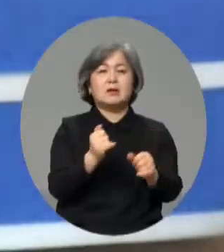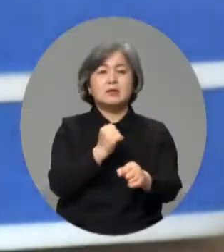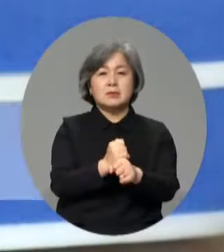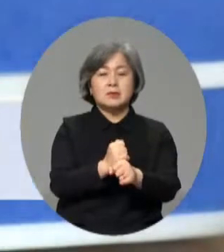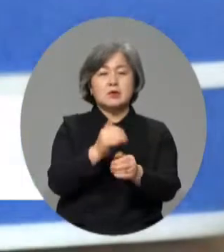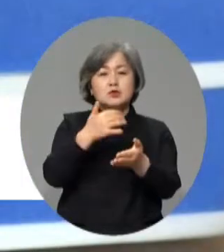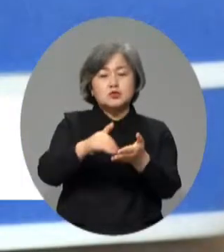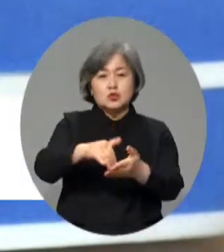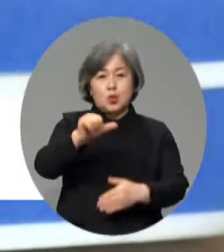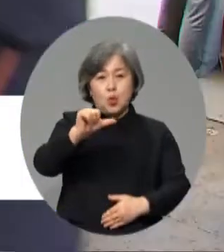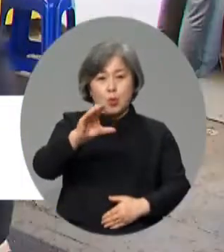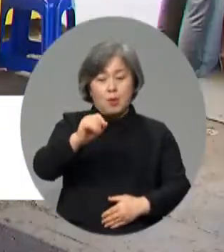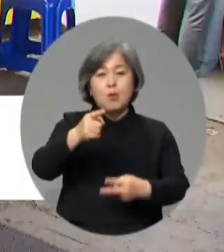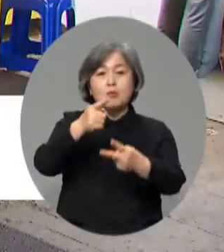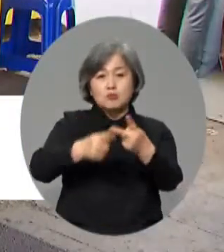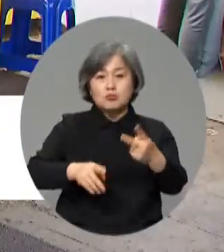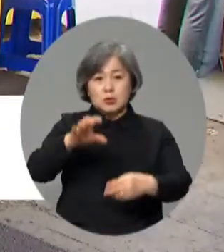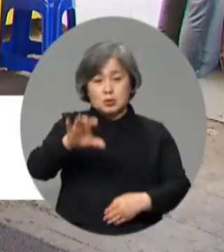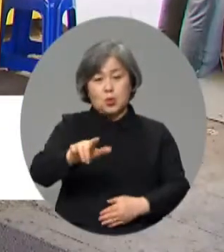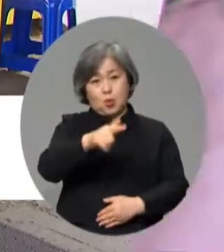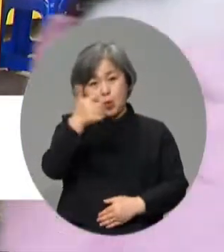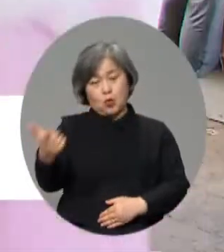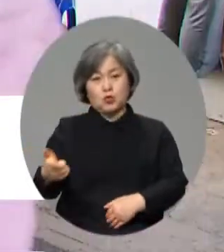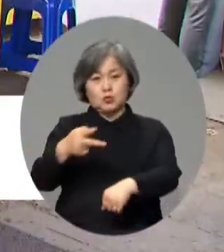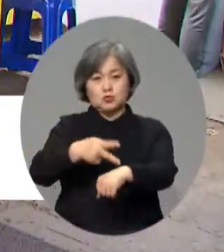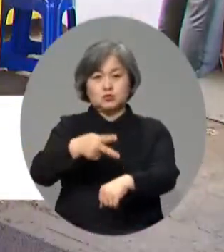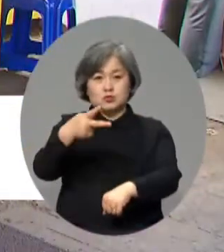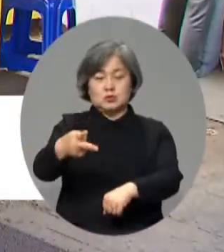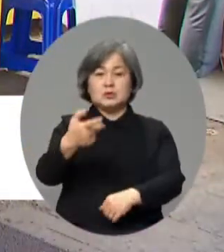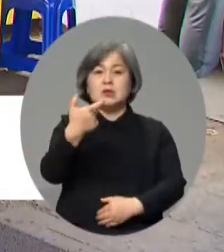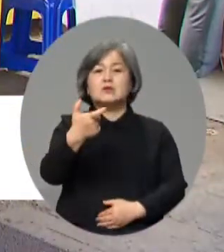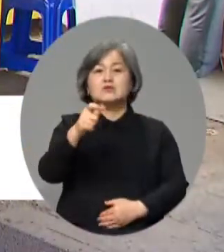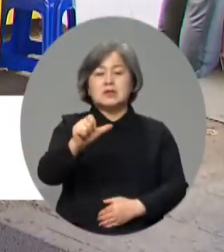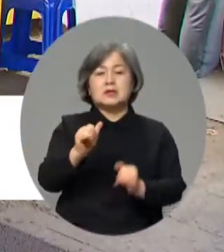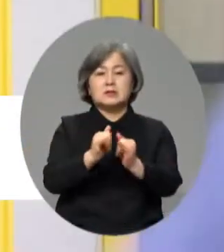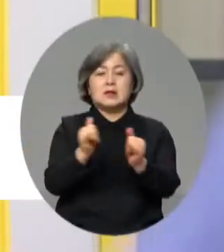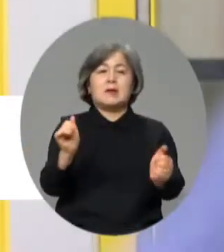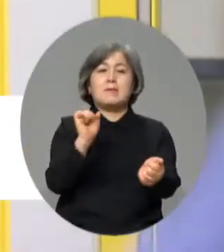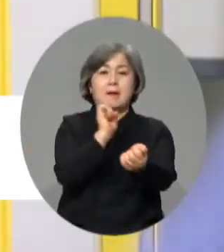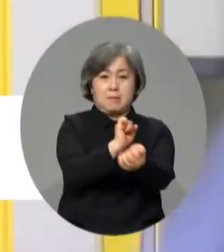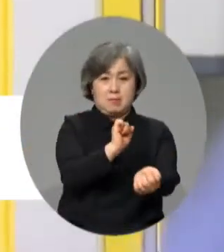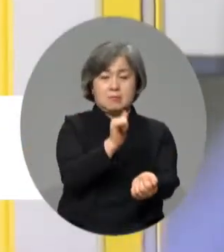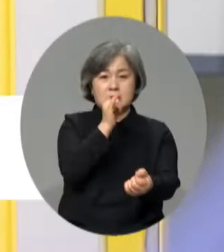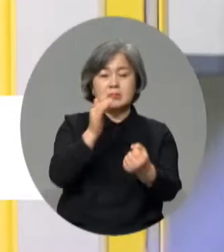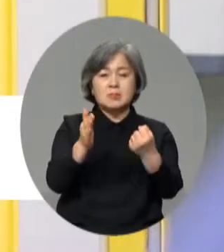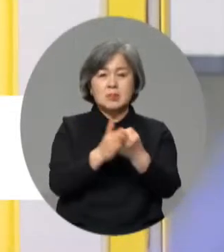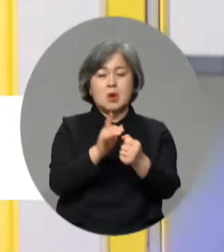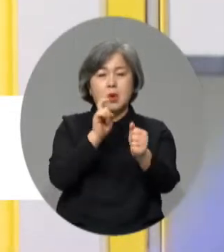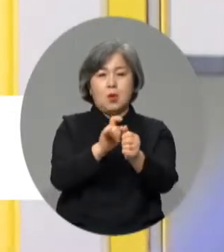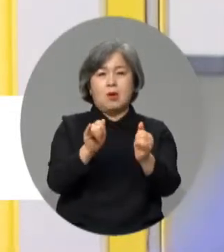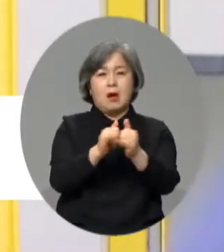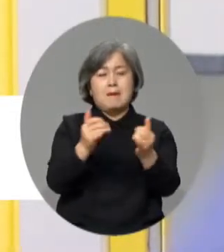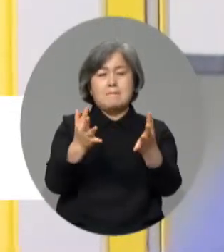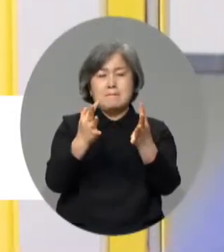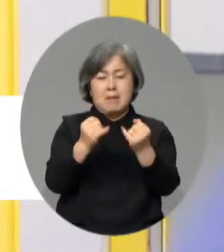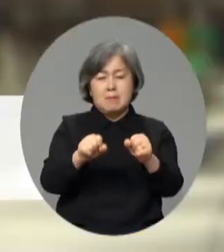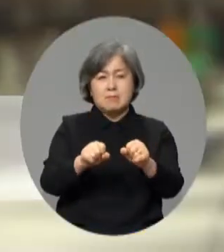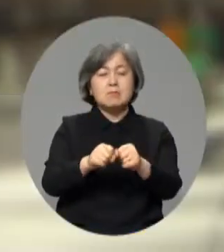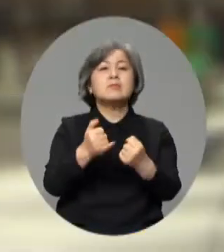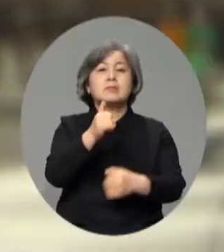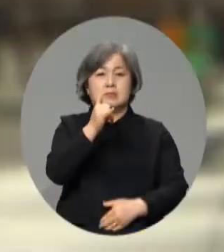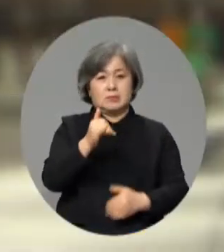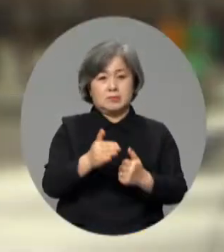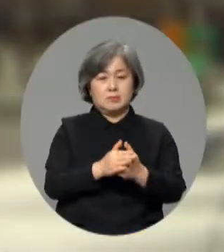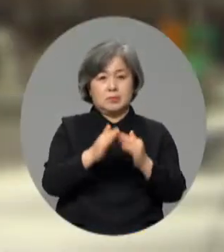인구 5만명의 부 안에서도 오후 2시 기준 65명이 감염돼 갑자기 확진 자가 속출하고 있습니다